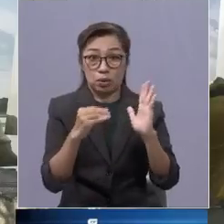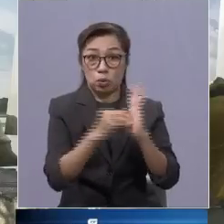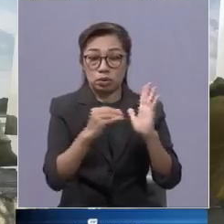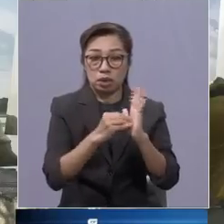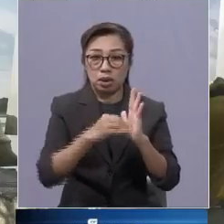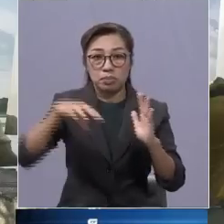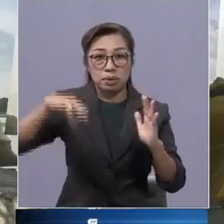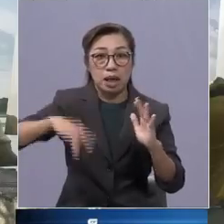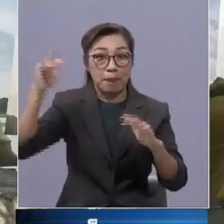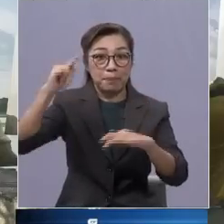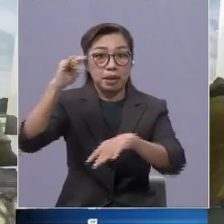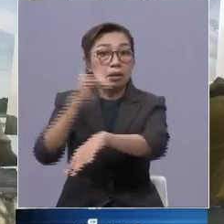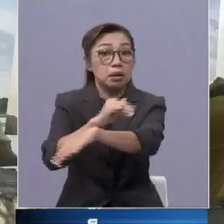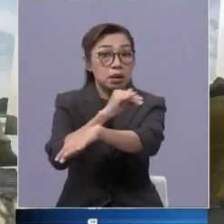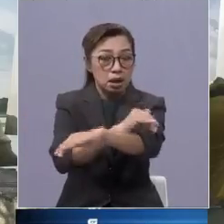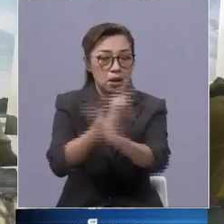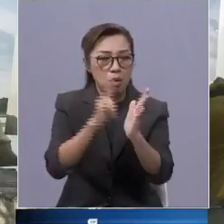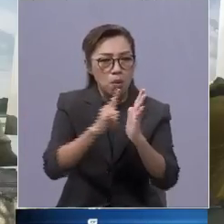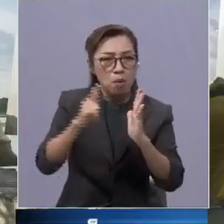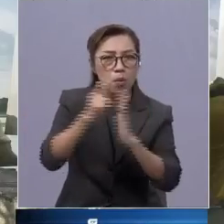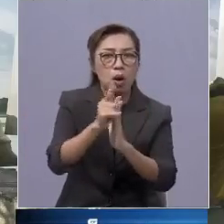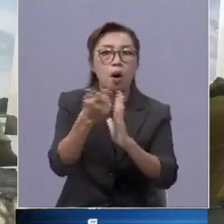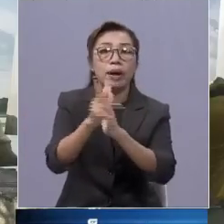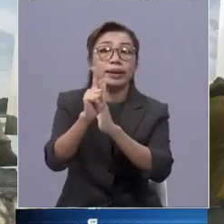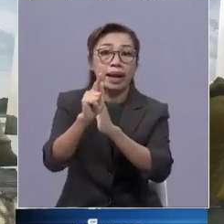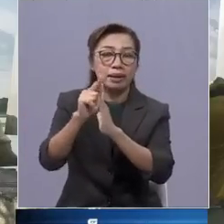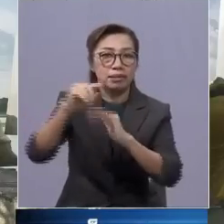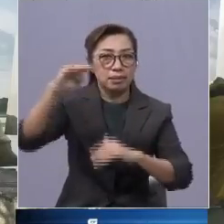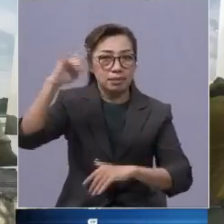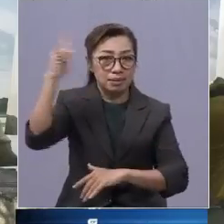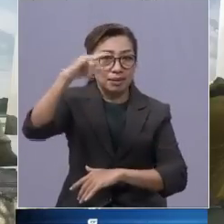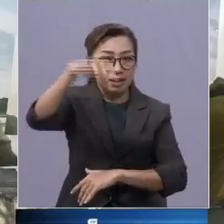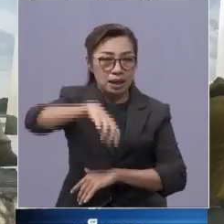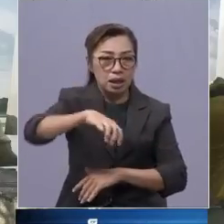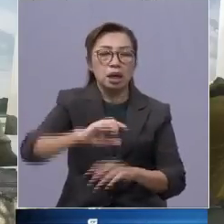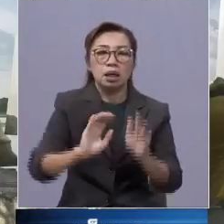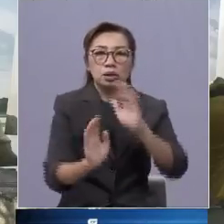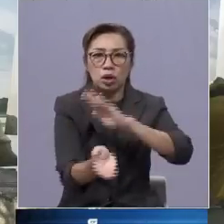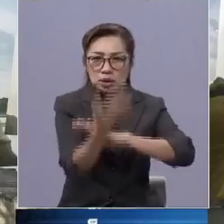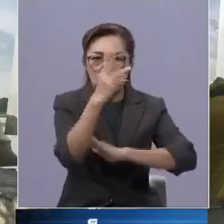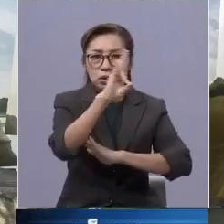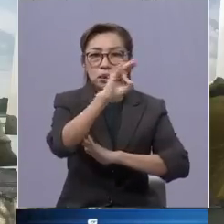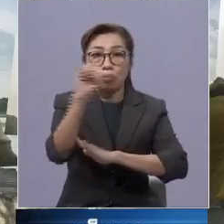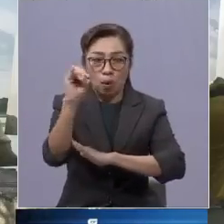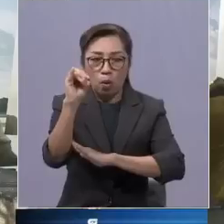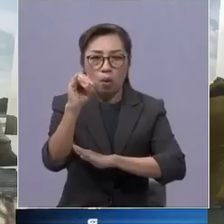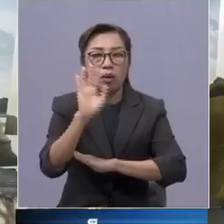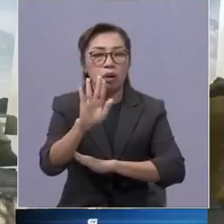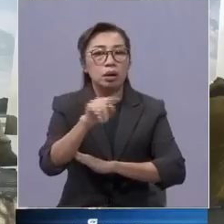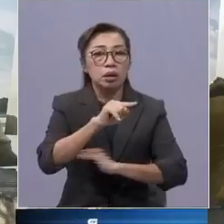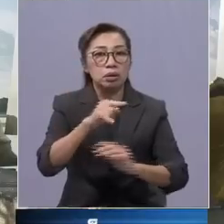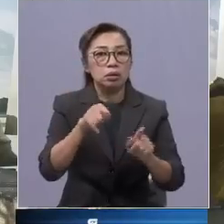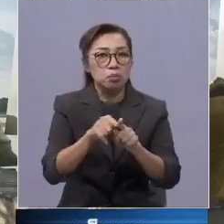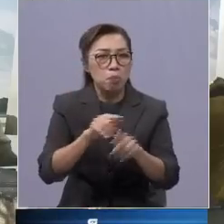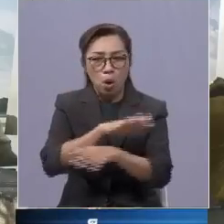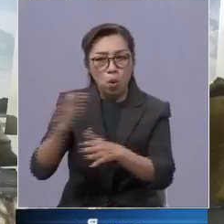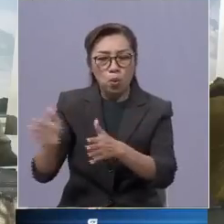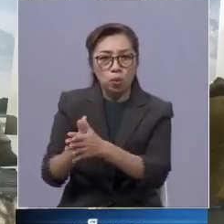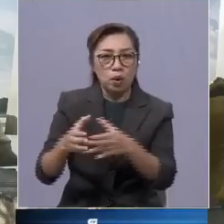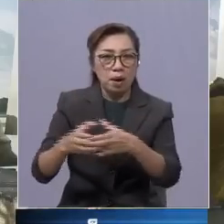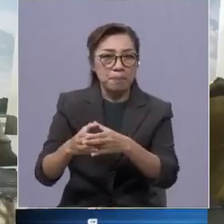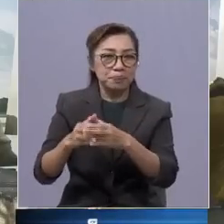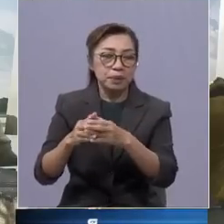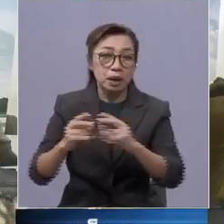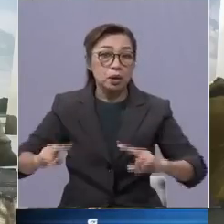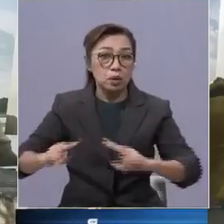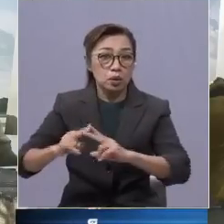ไปยังสนามบินขอนแก่นนะครับในเที่ยวบินของสายการบินไทยสมายตั้งแต่เช้าเลยครับ 7:00 นก็จะเดินทางไปพร้อมกันกับร้อยเอกธรรมนัสพรหมเ